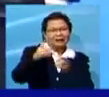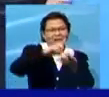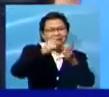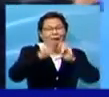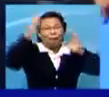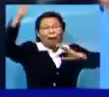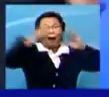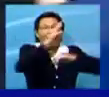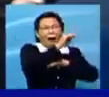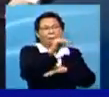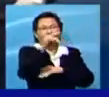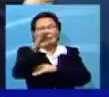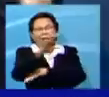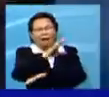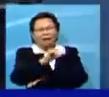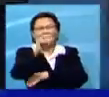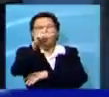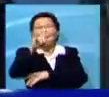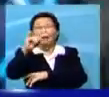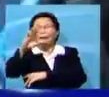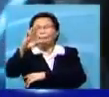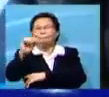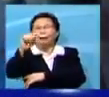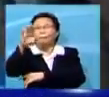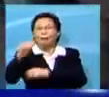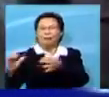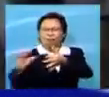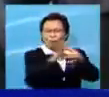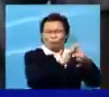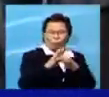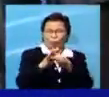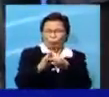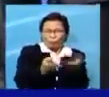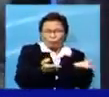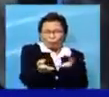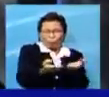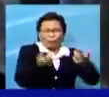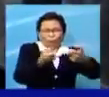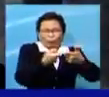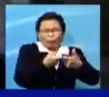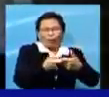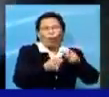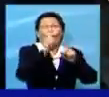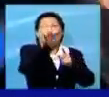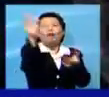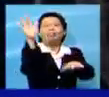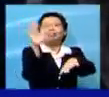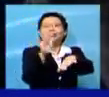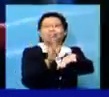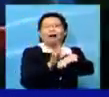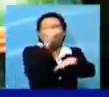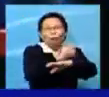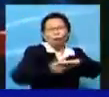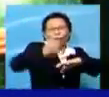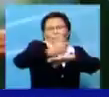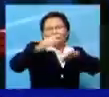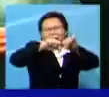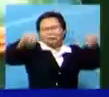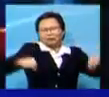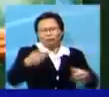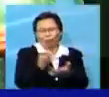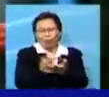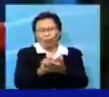Malaysia, MDEC dan Alibaba akan bekerjasama membangunkan platform perkhidmatan elektronik One Touch untuk mengukuhkan sistem